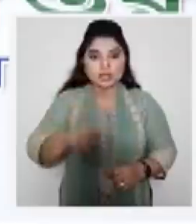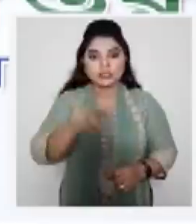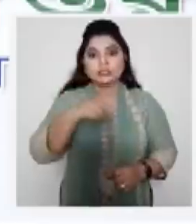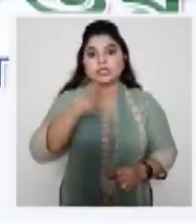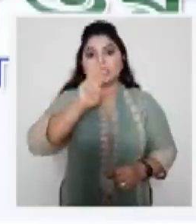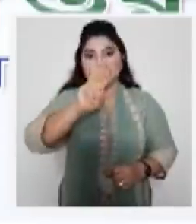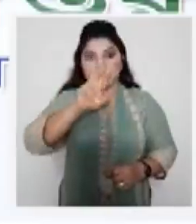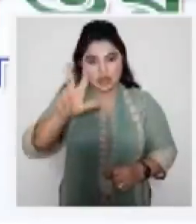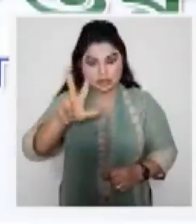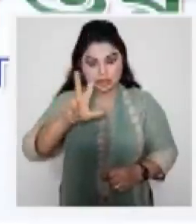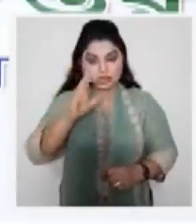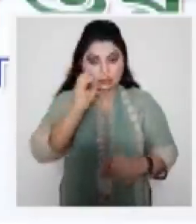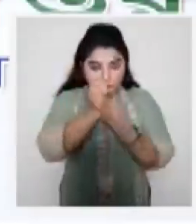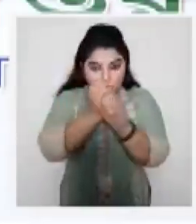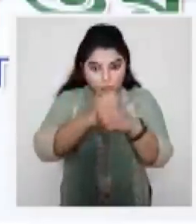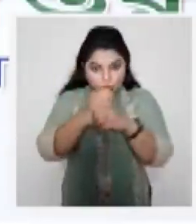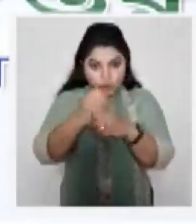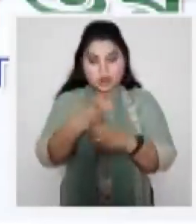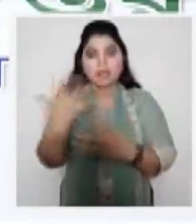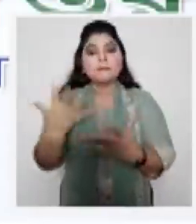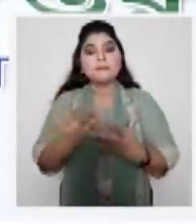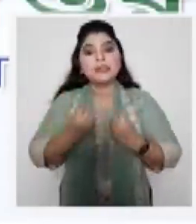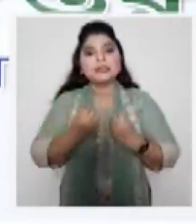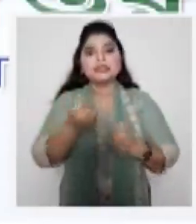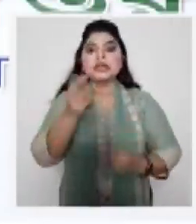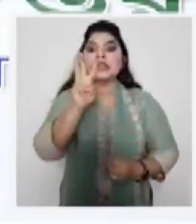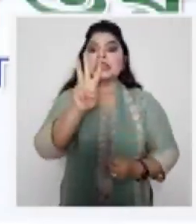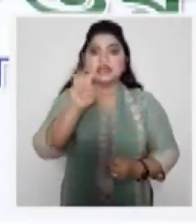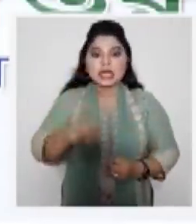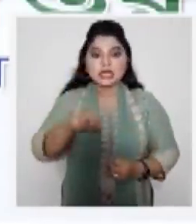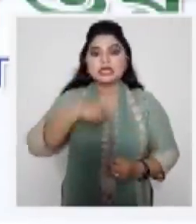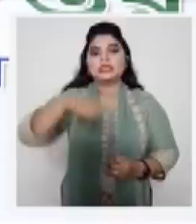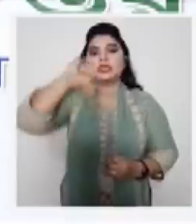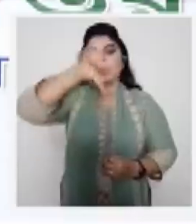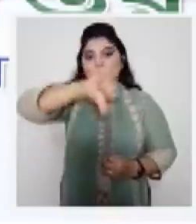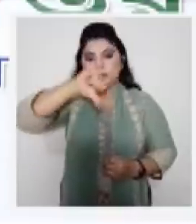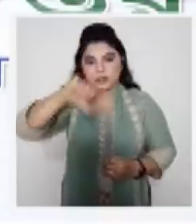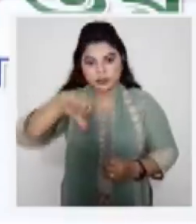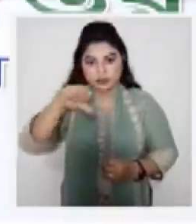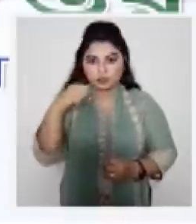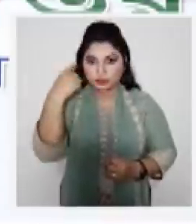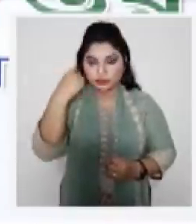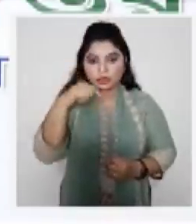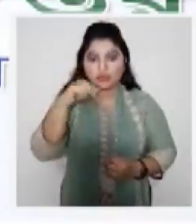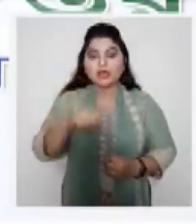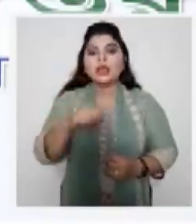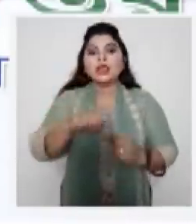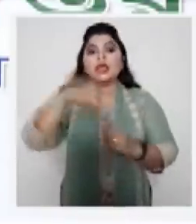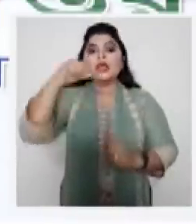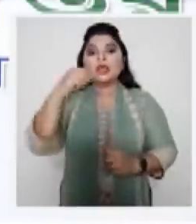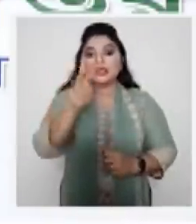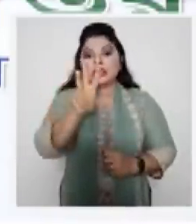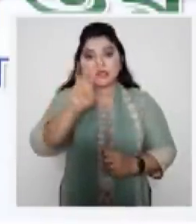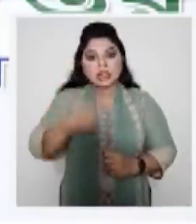15,733টি এবং নমুনা পরীক্ষা হয়েছে 15,038টি। এই যা পরীক্ষা হয়েছে তাতে শনাক্ত হয়েছে